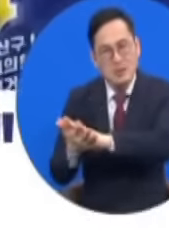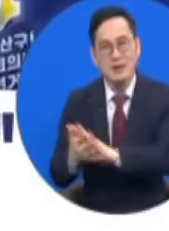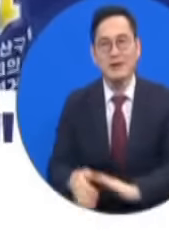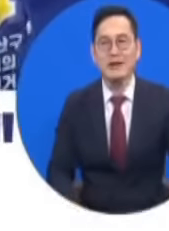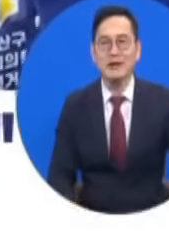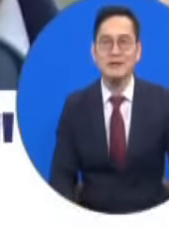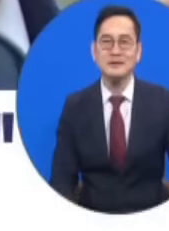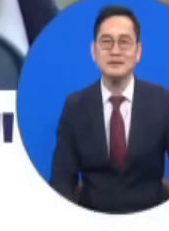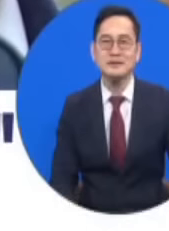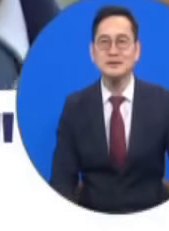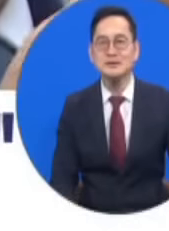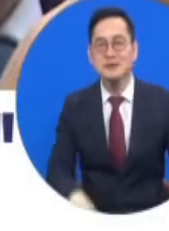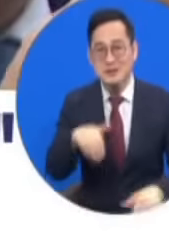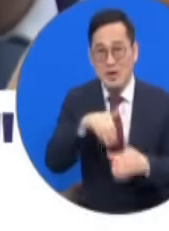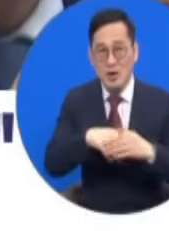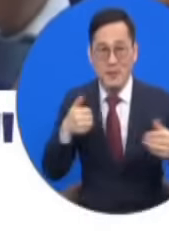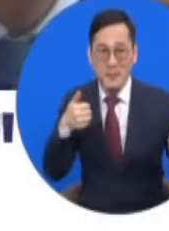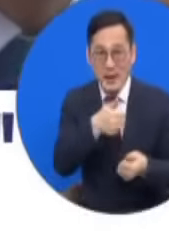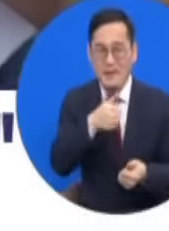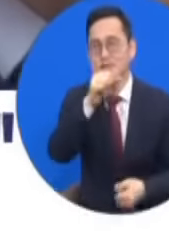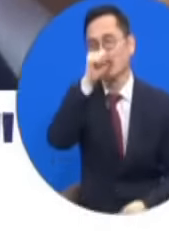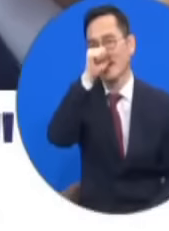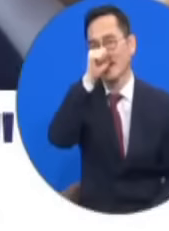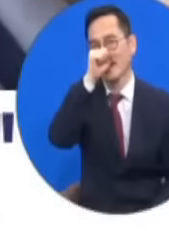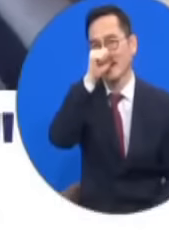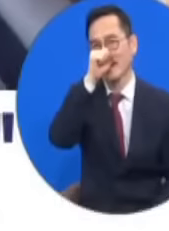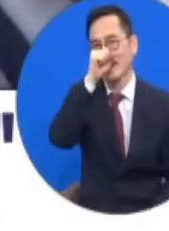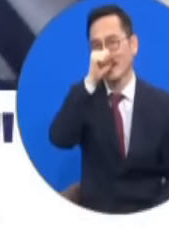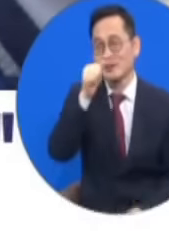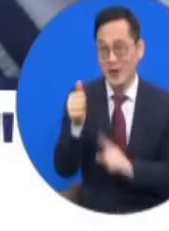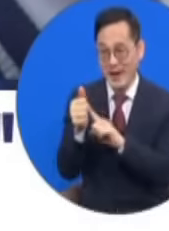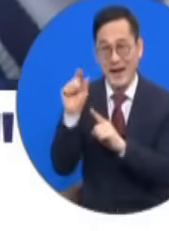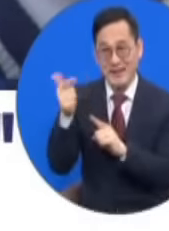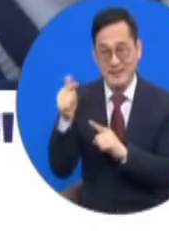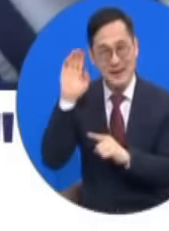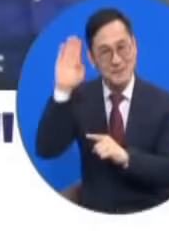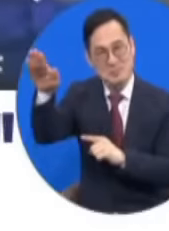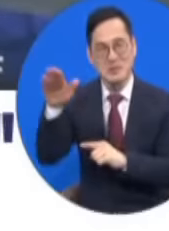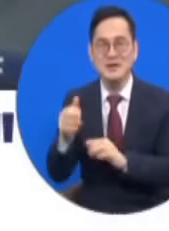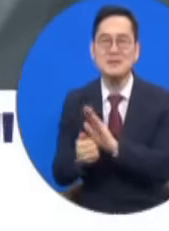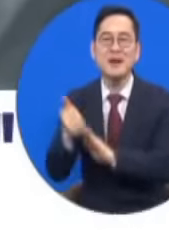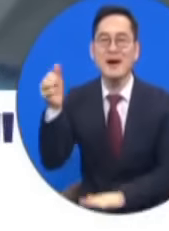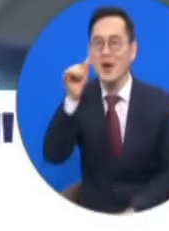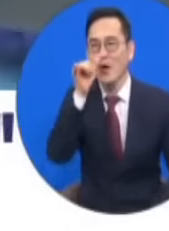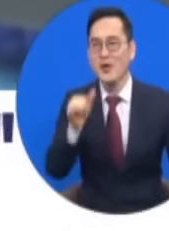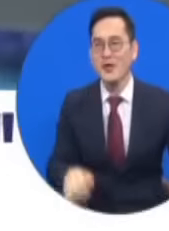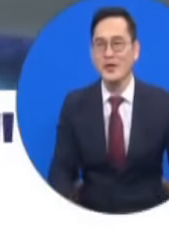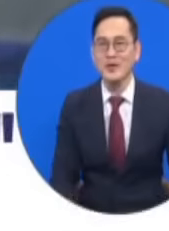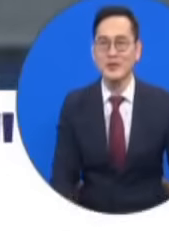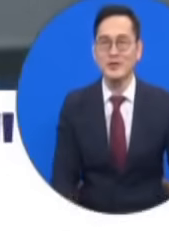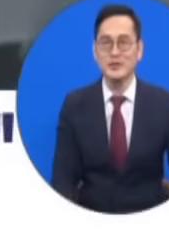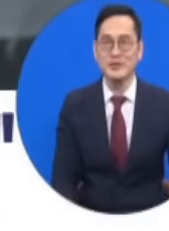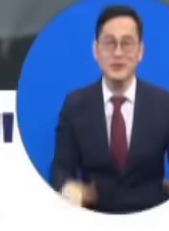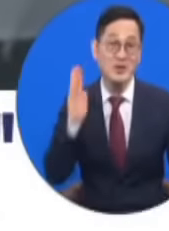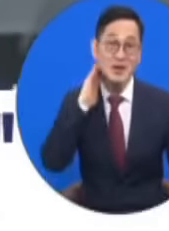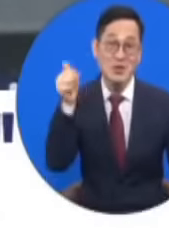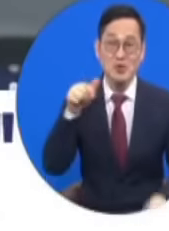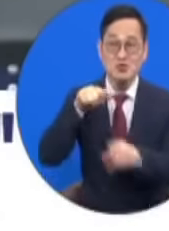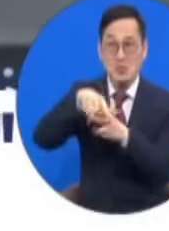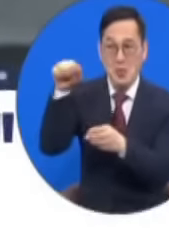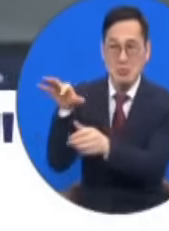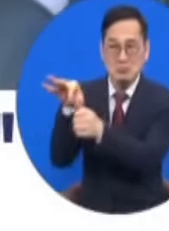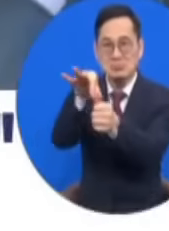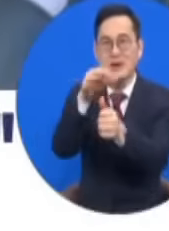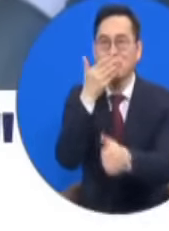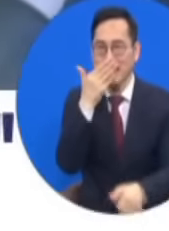뭐 이기는 선거가 된다면은 한동훈 위원장의 앞날은 탄탄대로죠. 국민의힘에서 내세우는 대통령 후보로